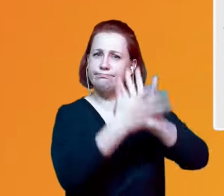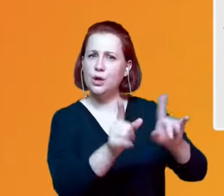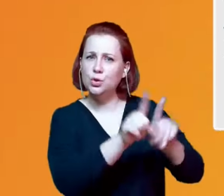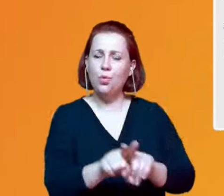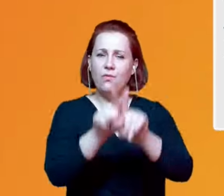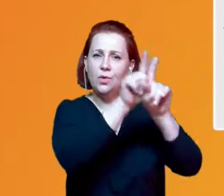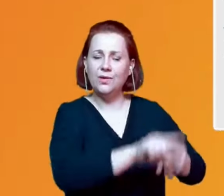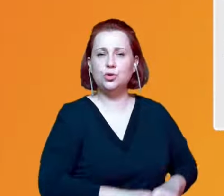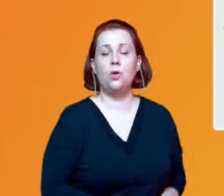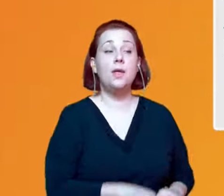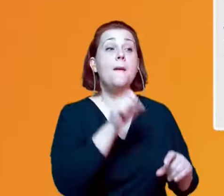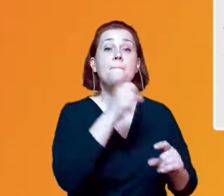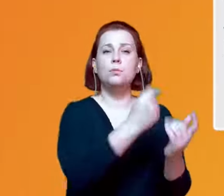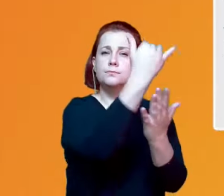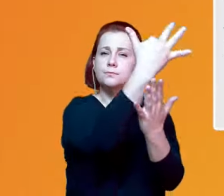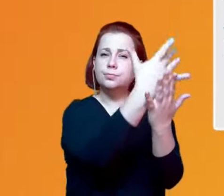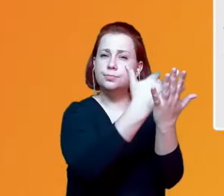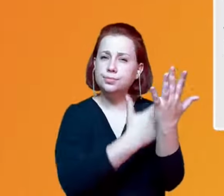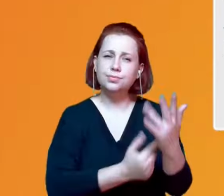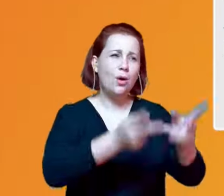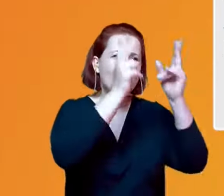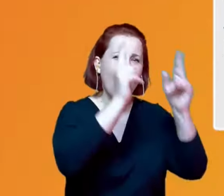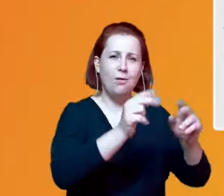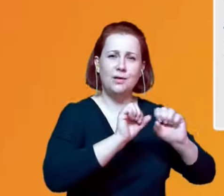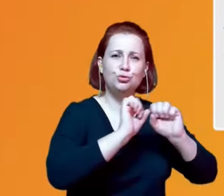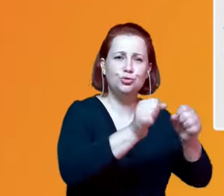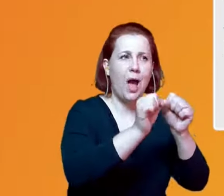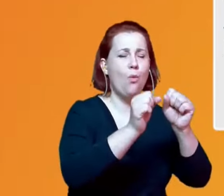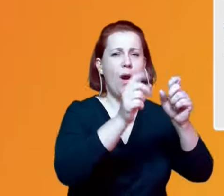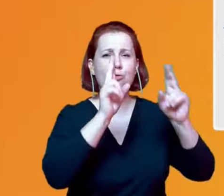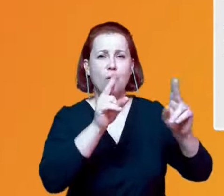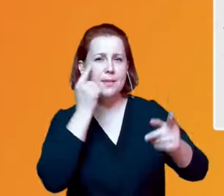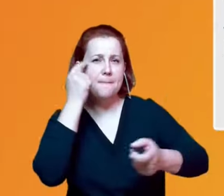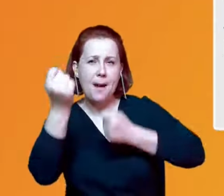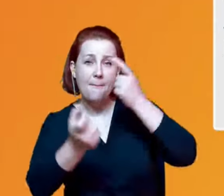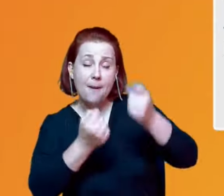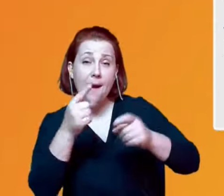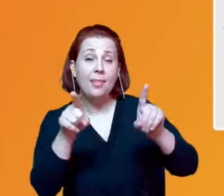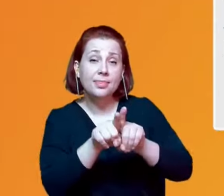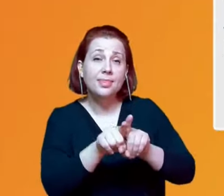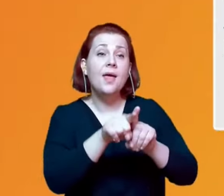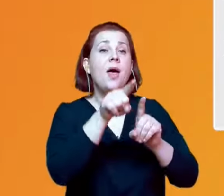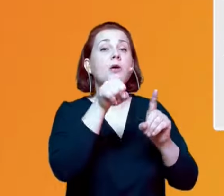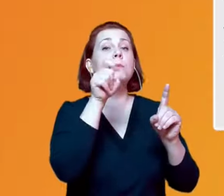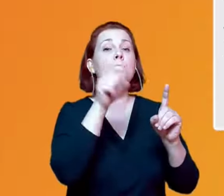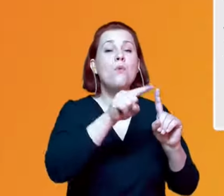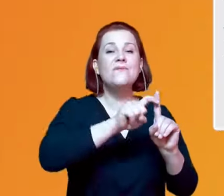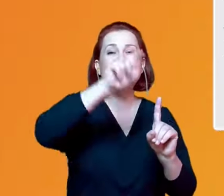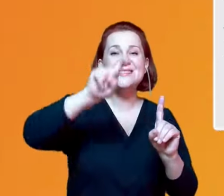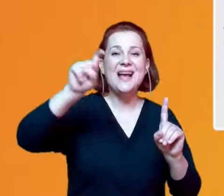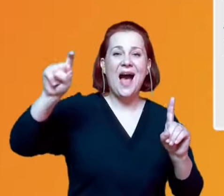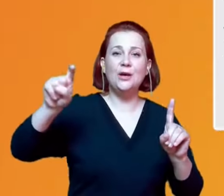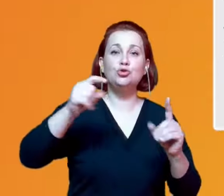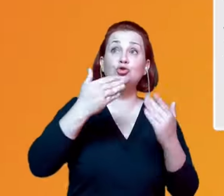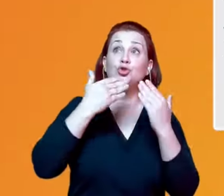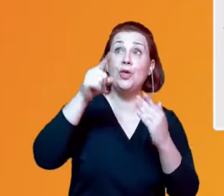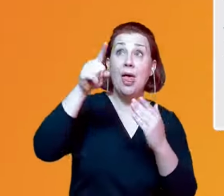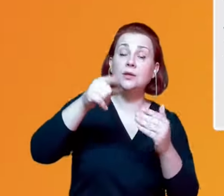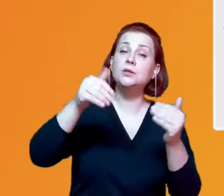konkretnych działań, konkretnych inicjatyw, ale również wskaźników, które są niezbędne do